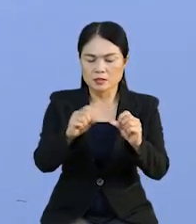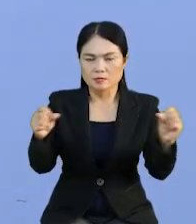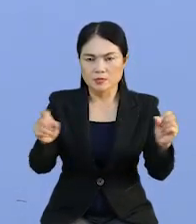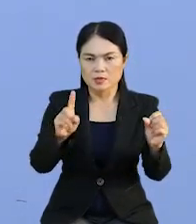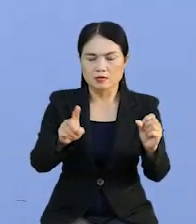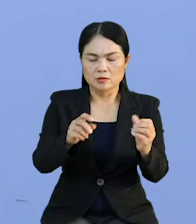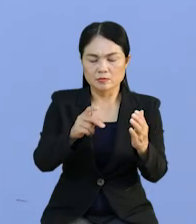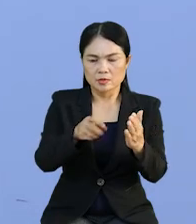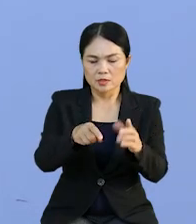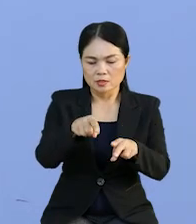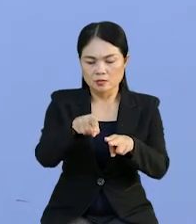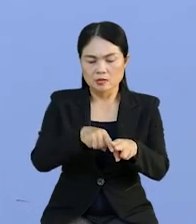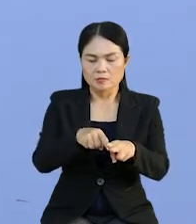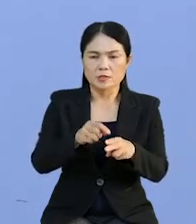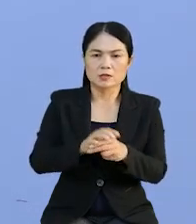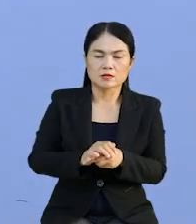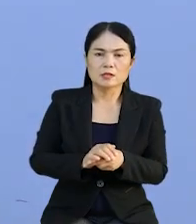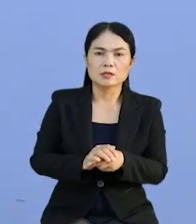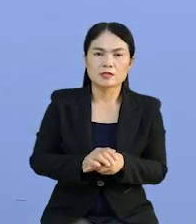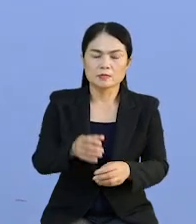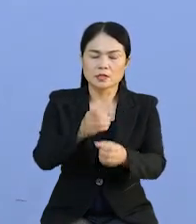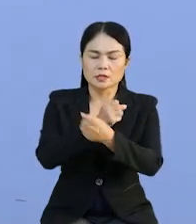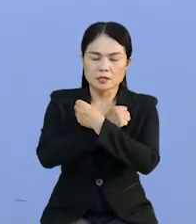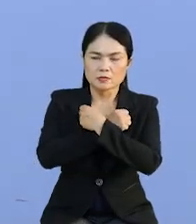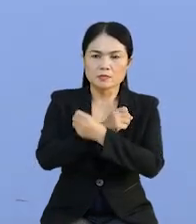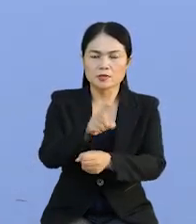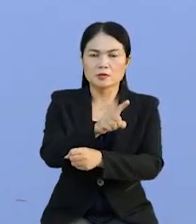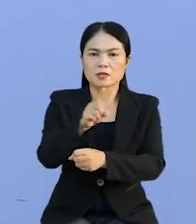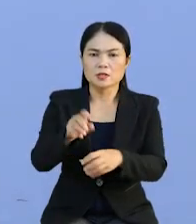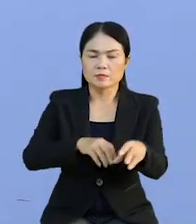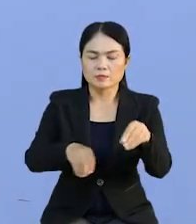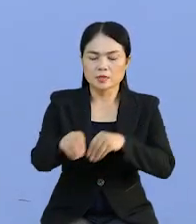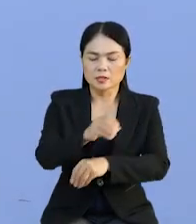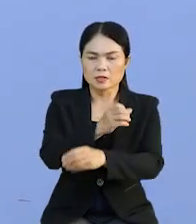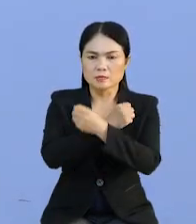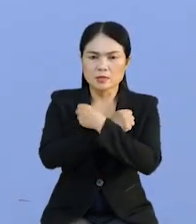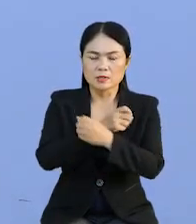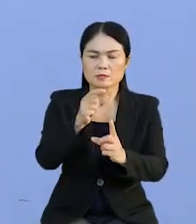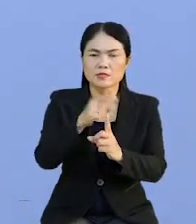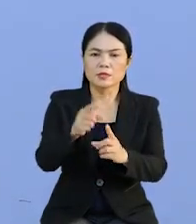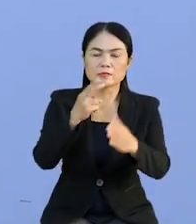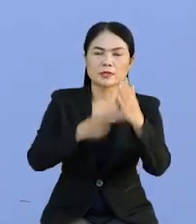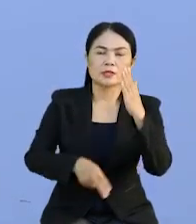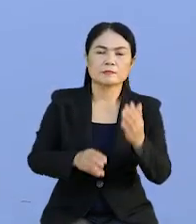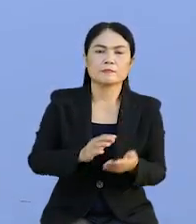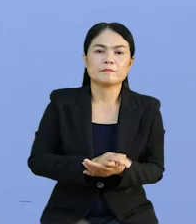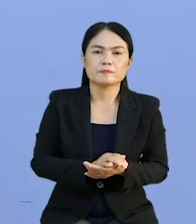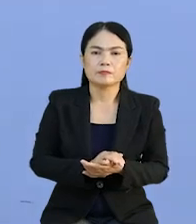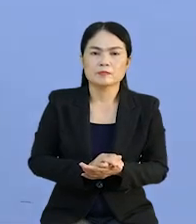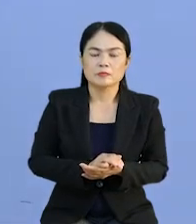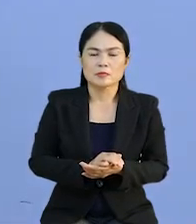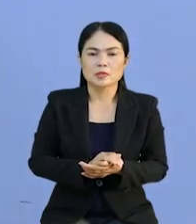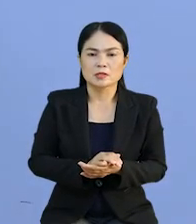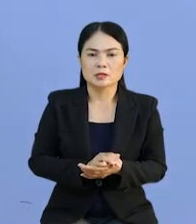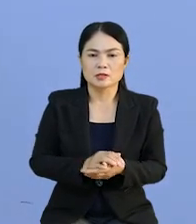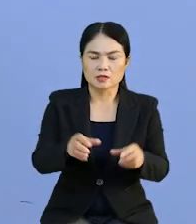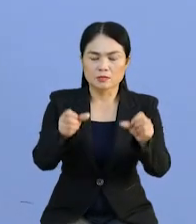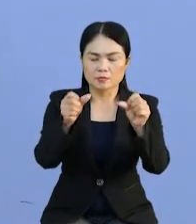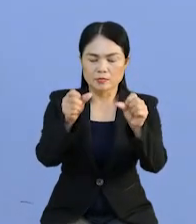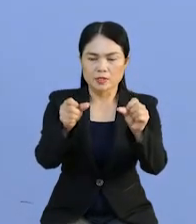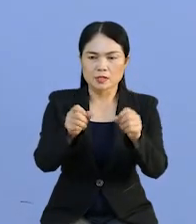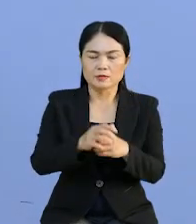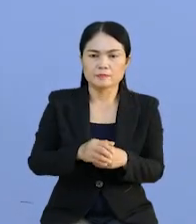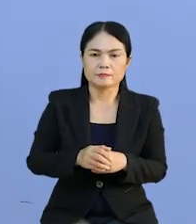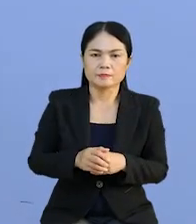ពាក្យដែលមានគំនូសគឺពាក្យស្រឡាញ់ដូច្នេះតើកូនជំនួសពាក្យស្រឡាញ់ដោយពាក្យអ្វីកូនបាទចឹងលោកគ្រូបាត់ណាកូនណាបា